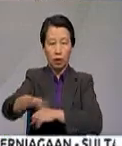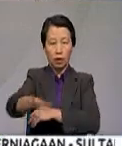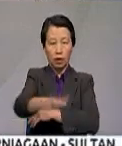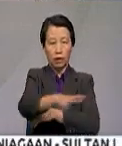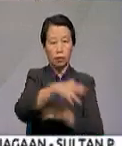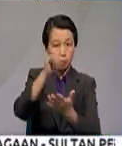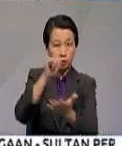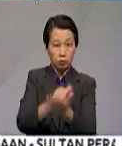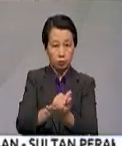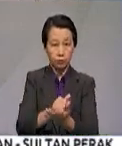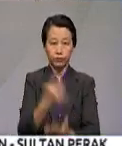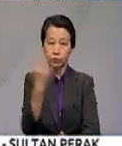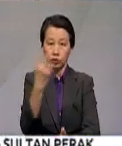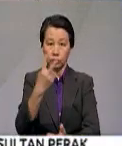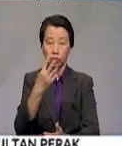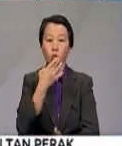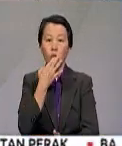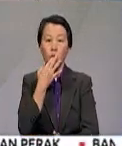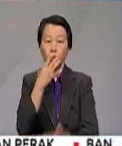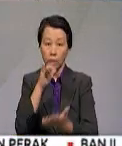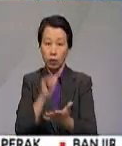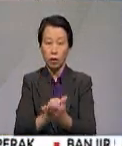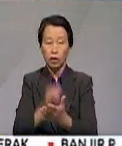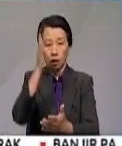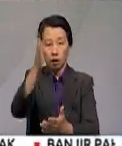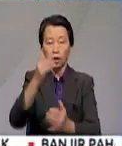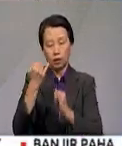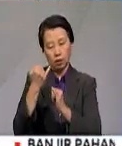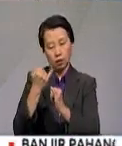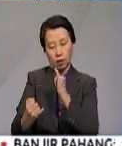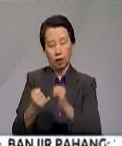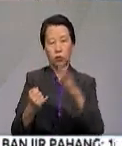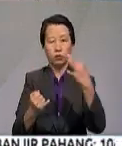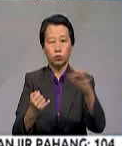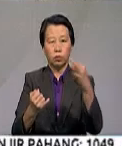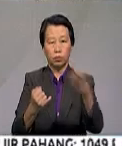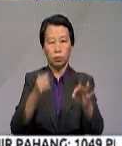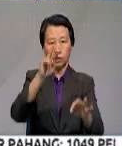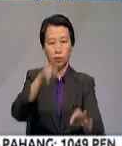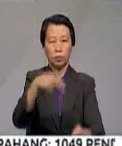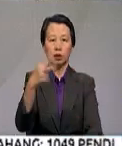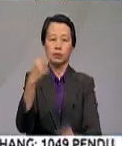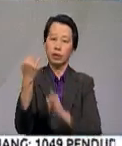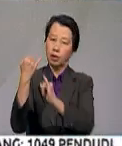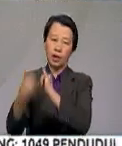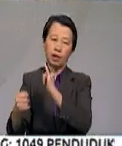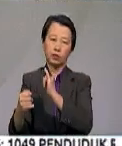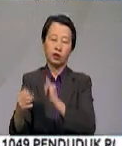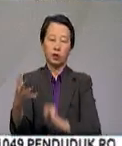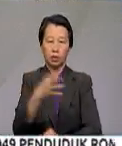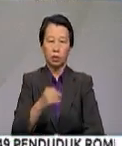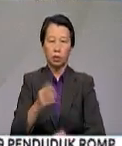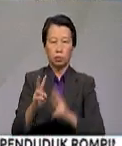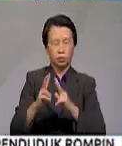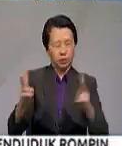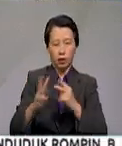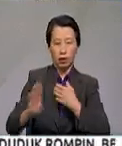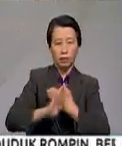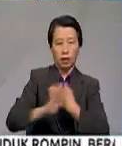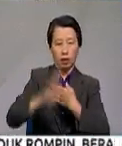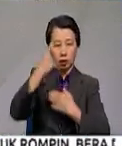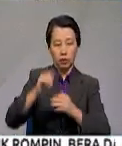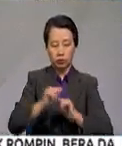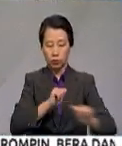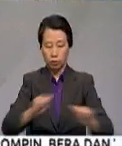terbabit. Dan kedua-dua amaran ini dijangkakan akan berakhir menjelang 19 Disember 2019, dan ia amat berbahaya kepada